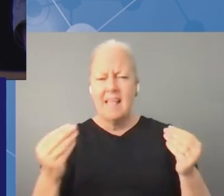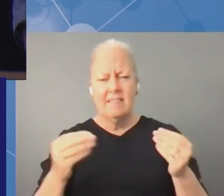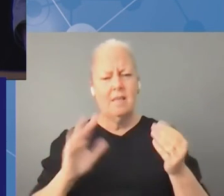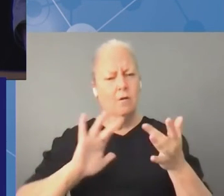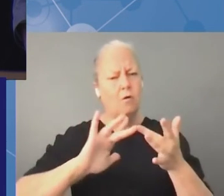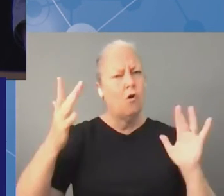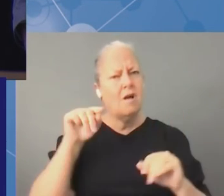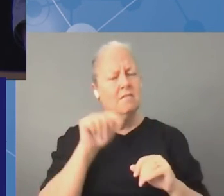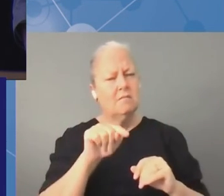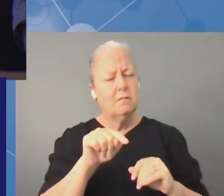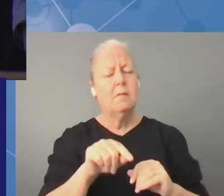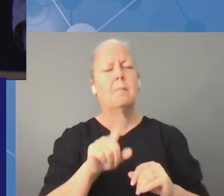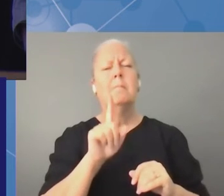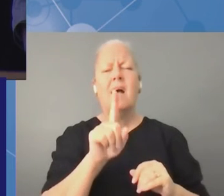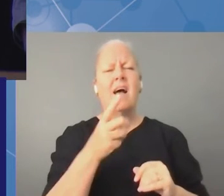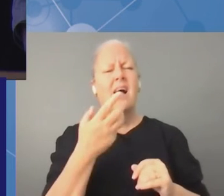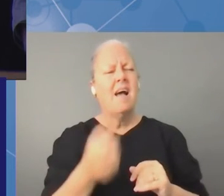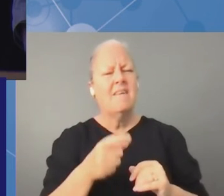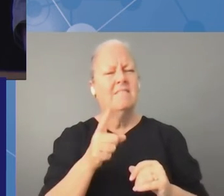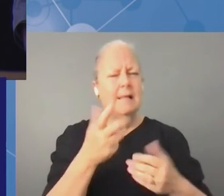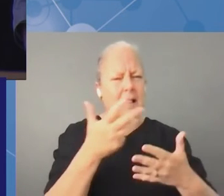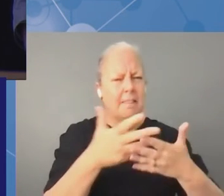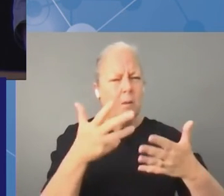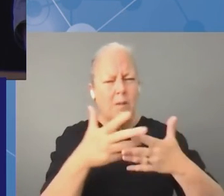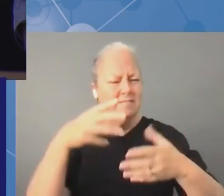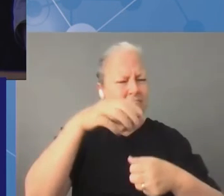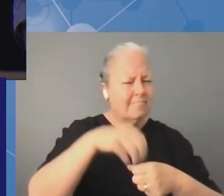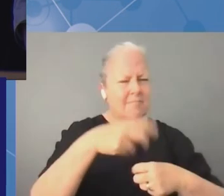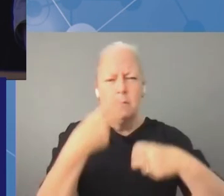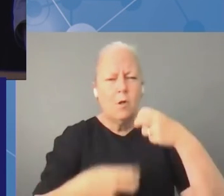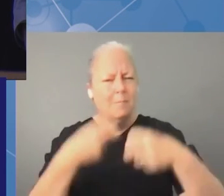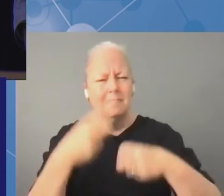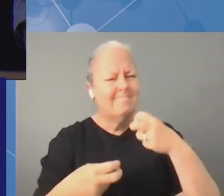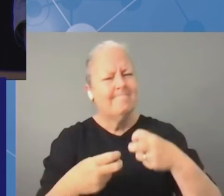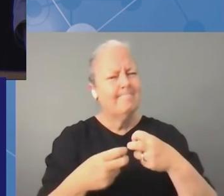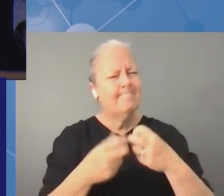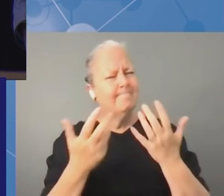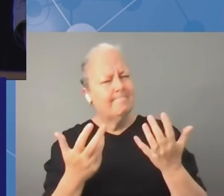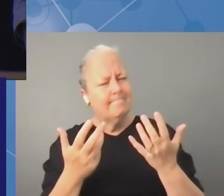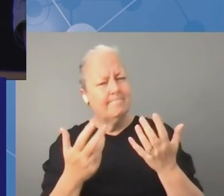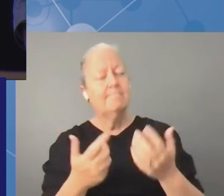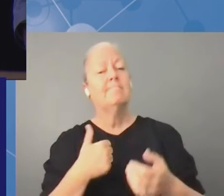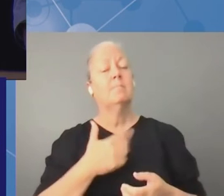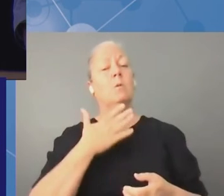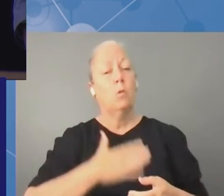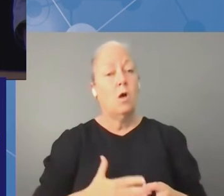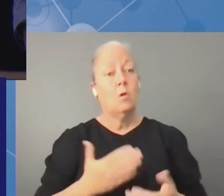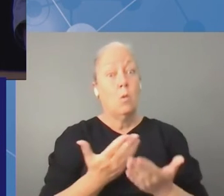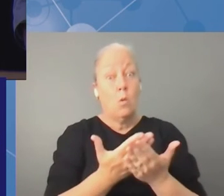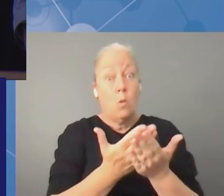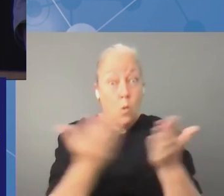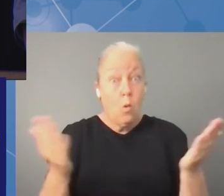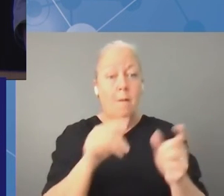были языковые проблемы. Как сделать, чтобы каждый человек мог участвовать в саммитах